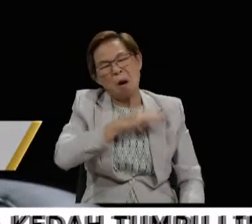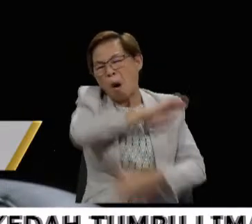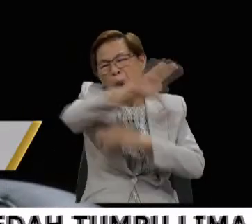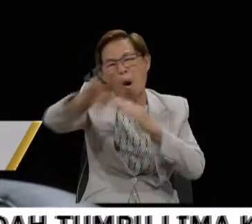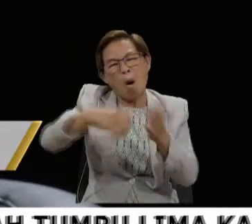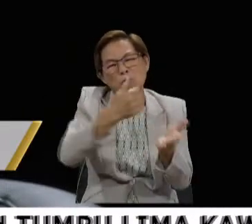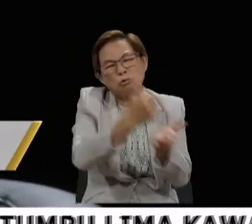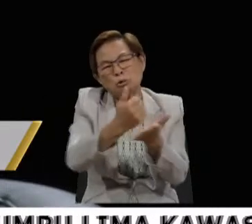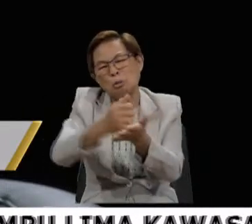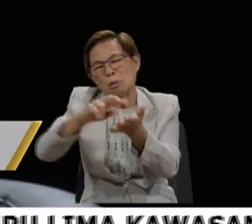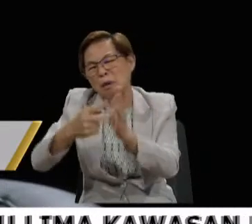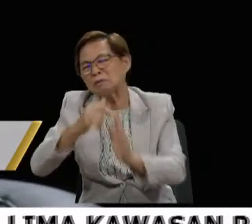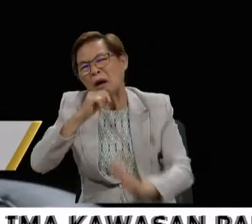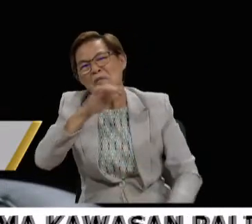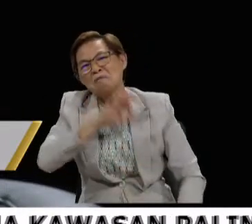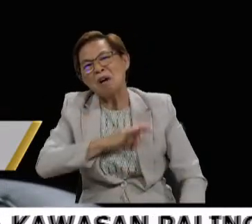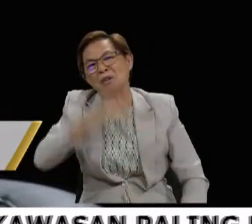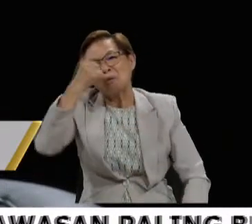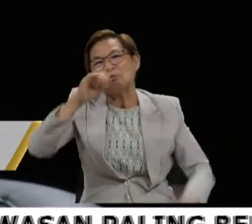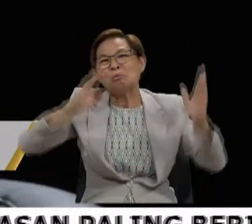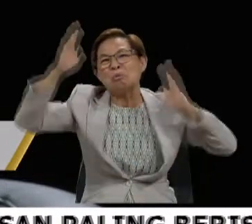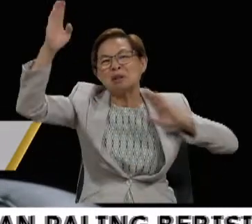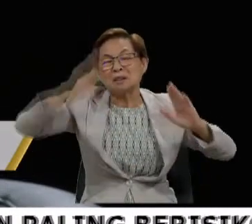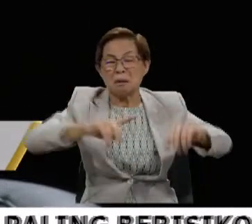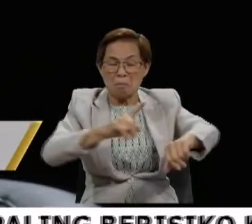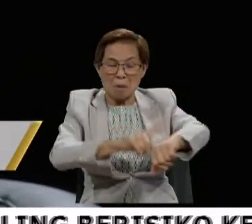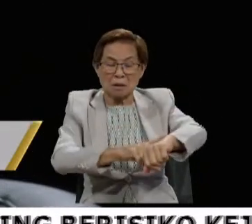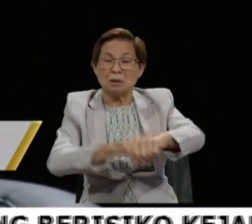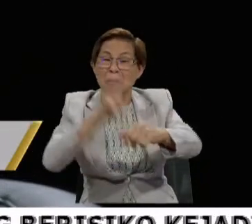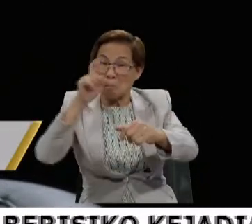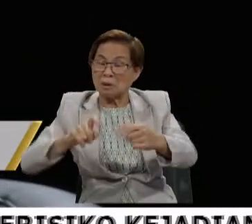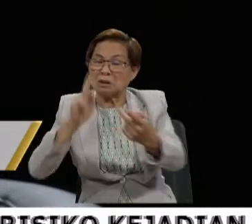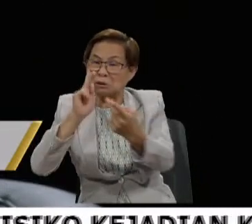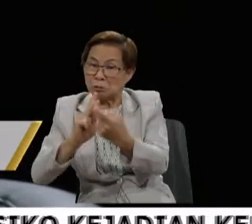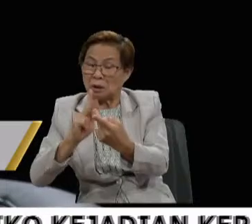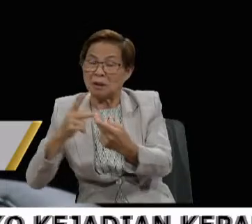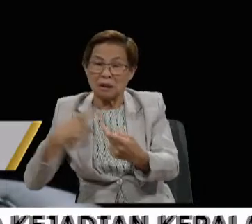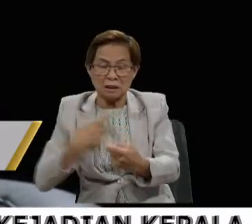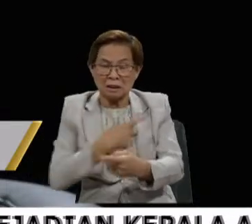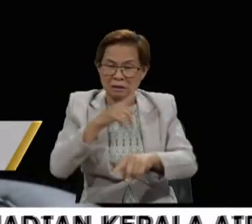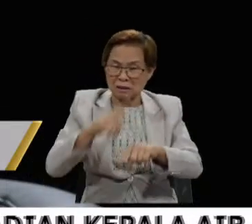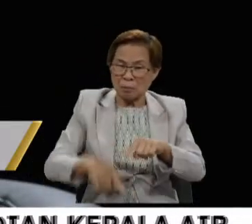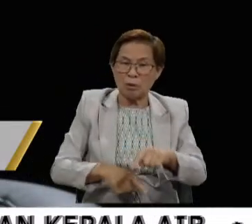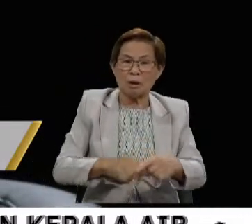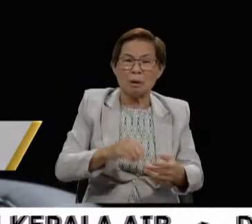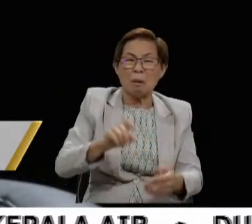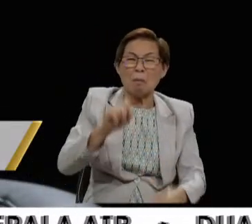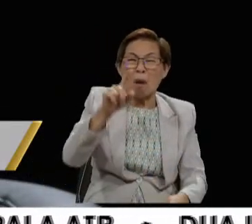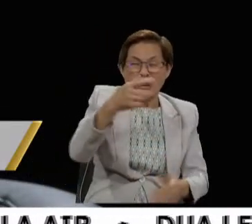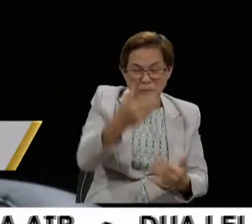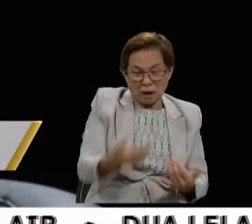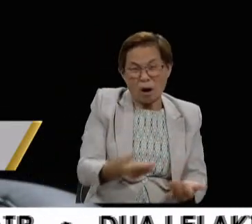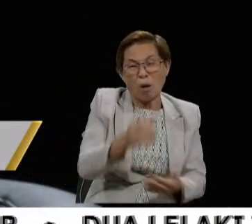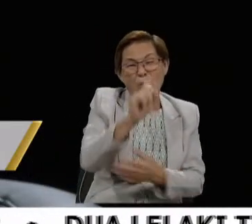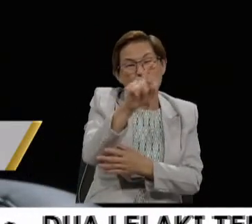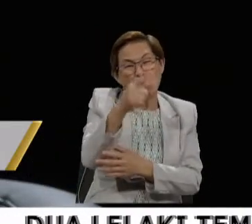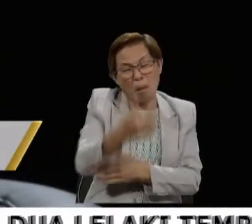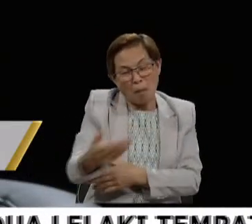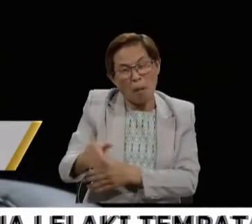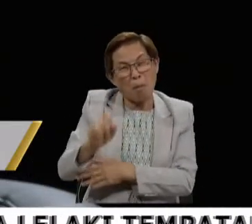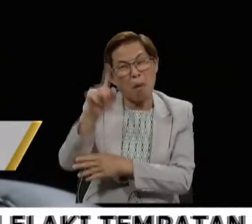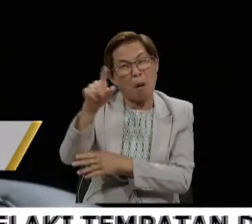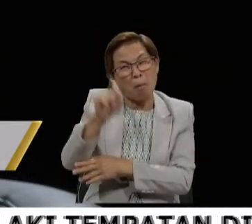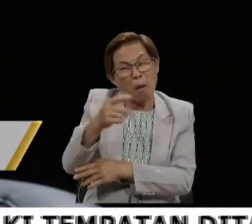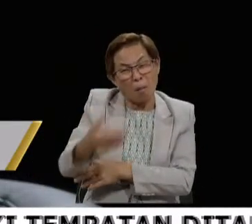kita juga ya tetapi masanya kenalah sesuai dia tidak boleh dibuat semasa kadar inflasi yang masih lagi terlalu tinggi contohnya